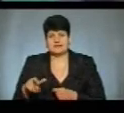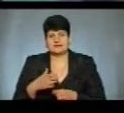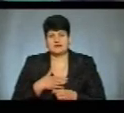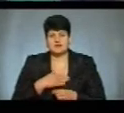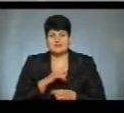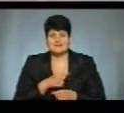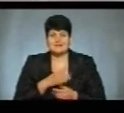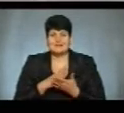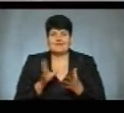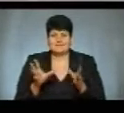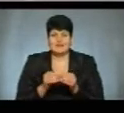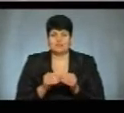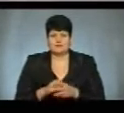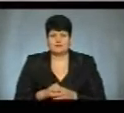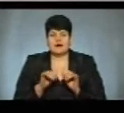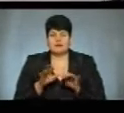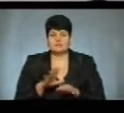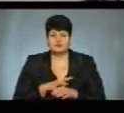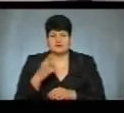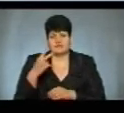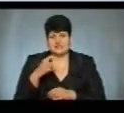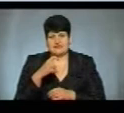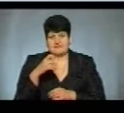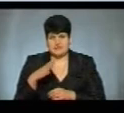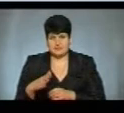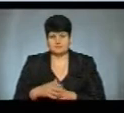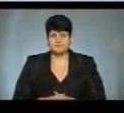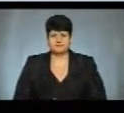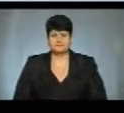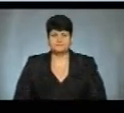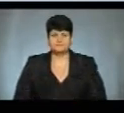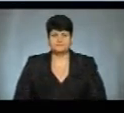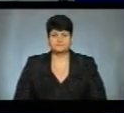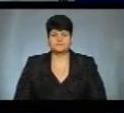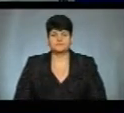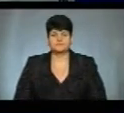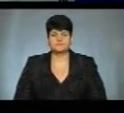сила в єдності. Акція тривала майже 20 хвилин. Ірина Терлюк, Юрій Багрій, новини.